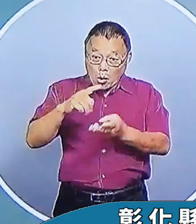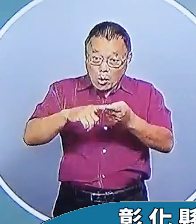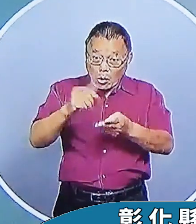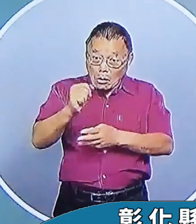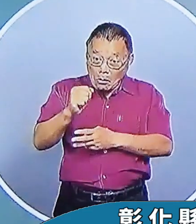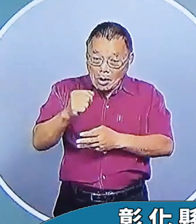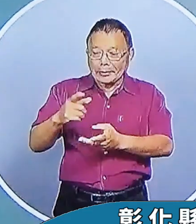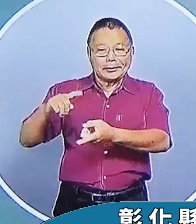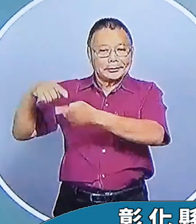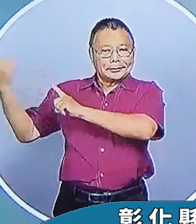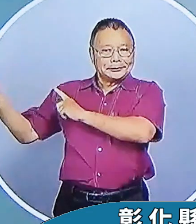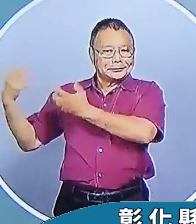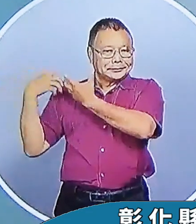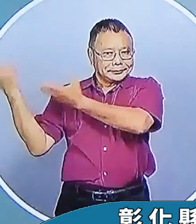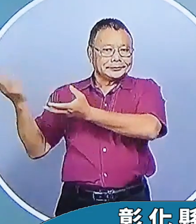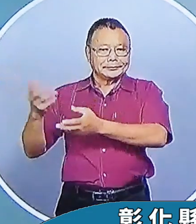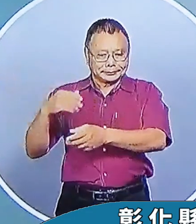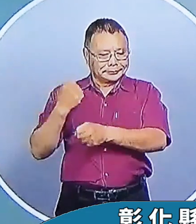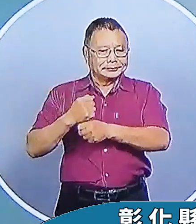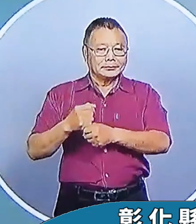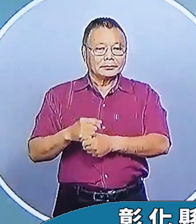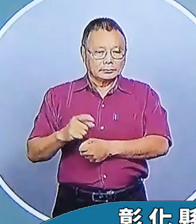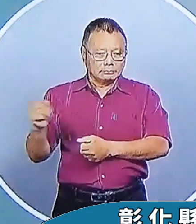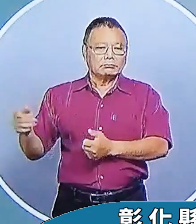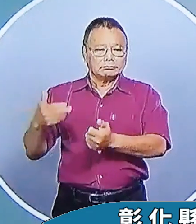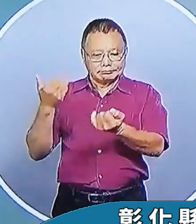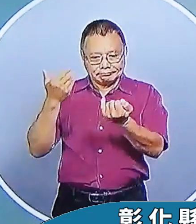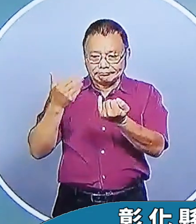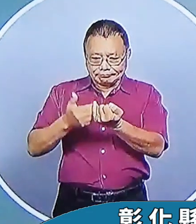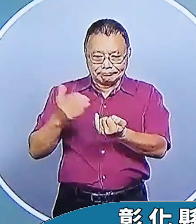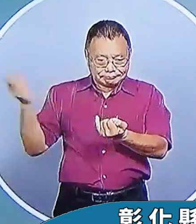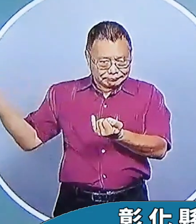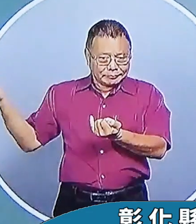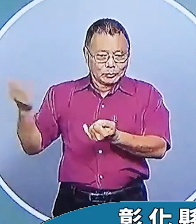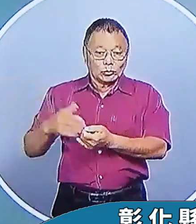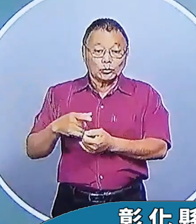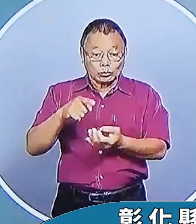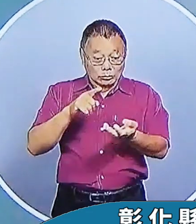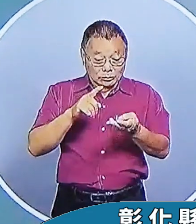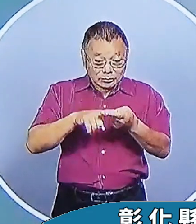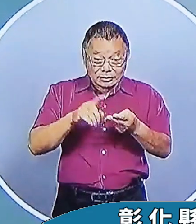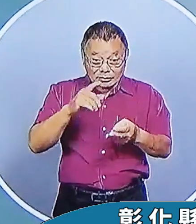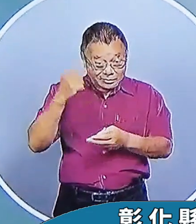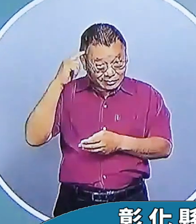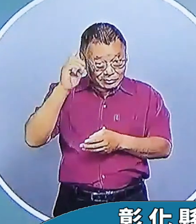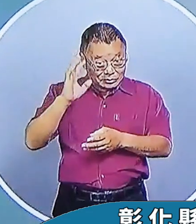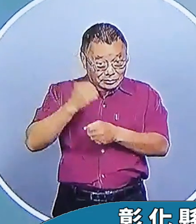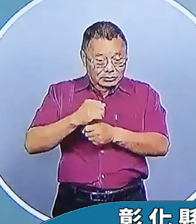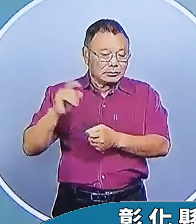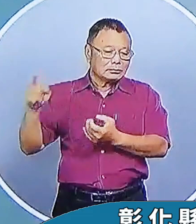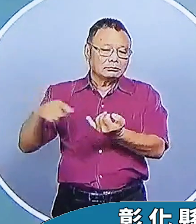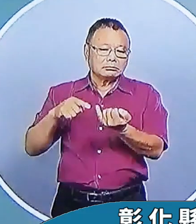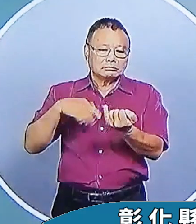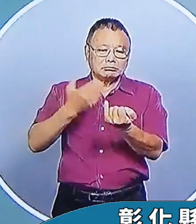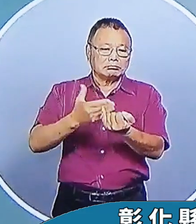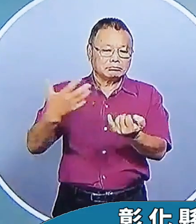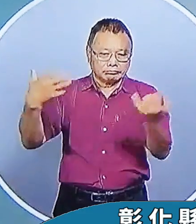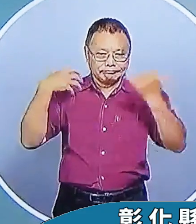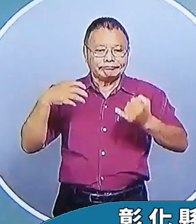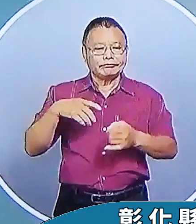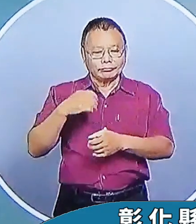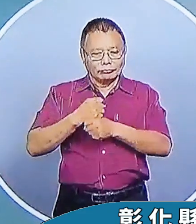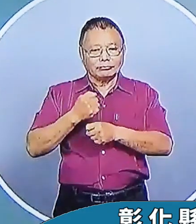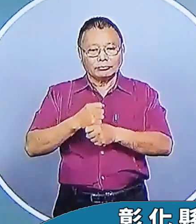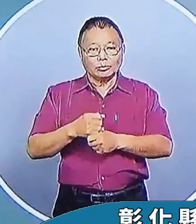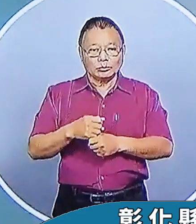做。我相信王惠美无想要做，秀峰来做。王惠美无想要做的，秀峰来做。秀峰即届所提出的咱